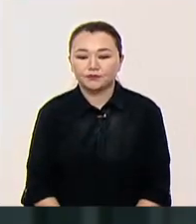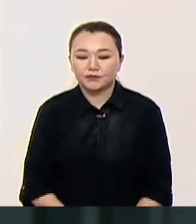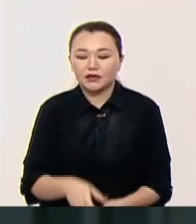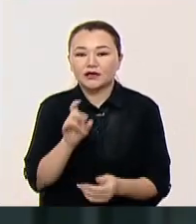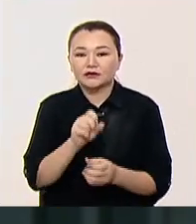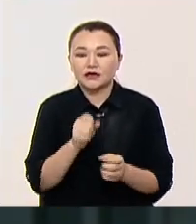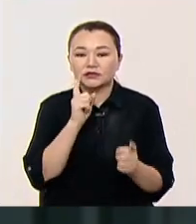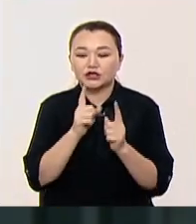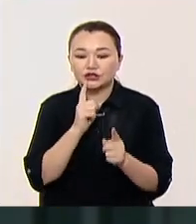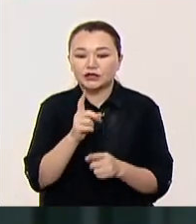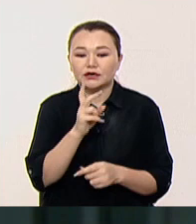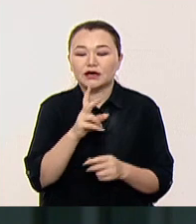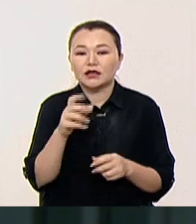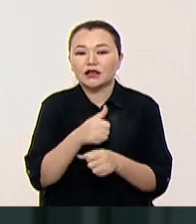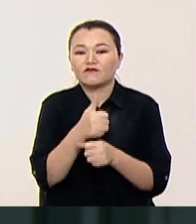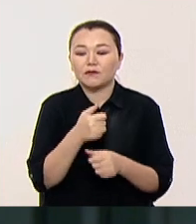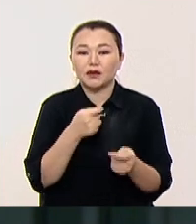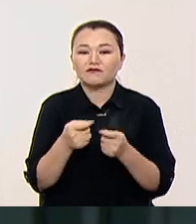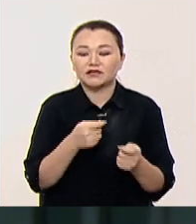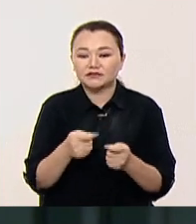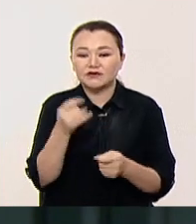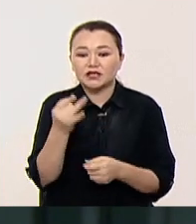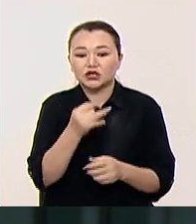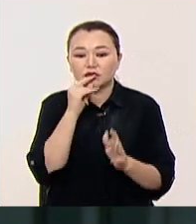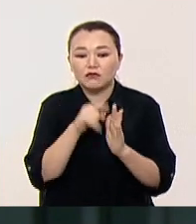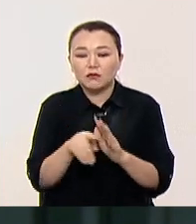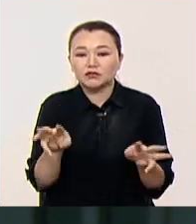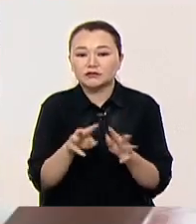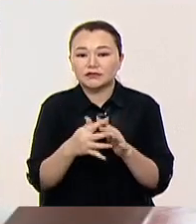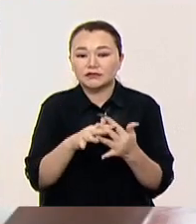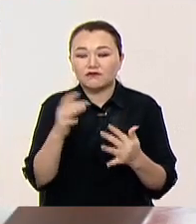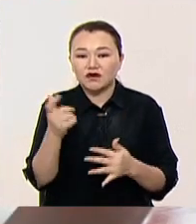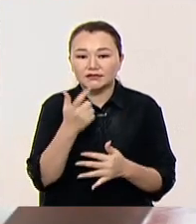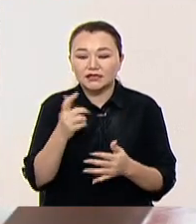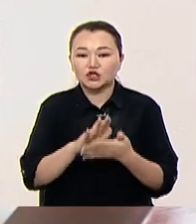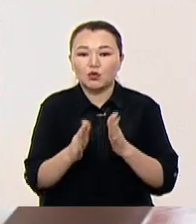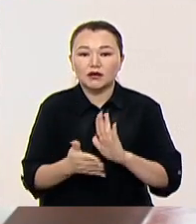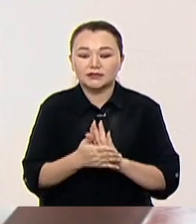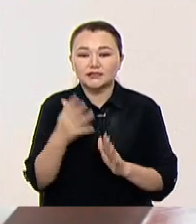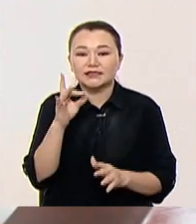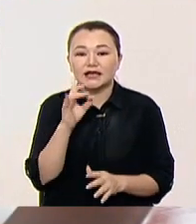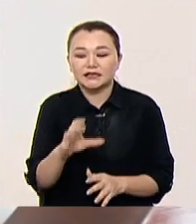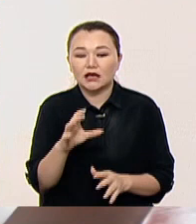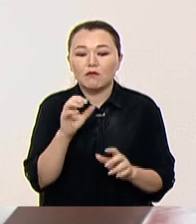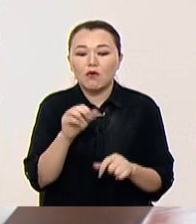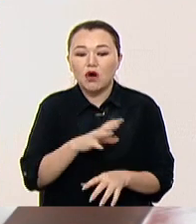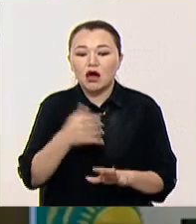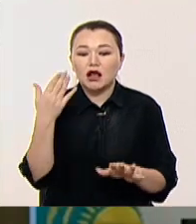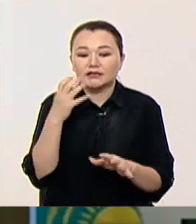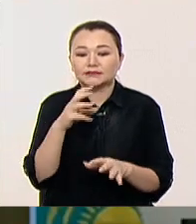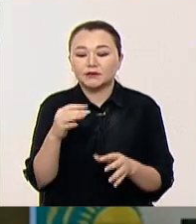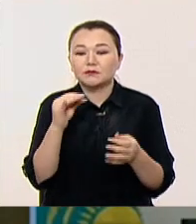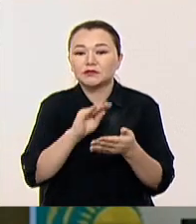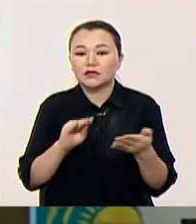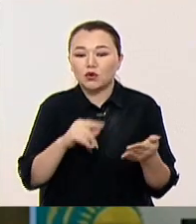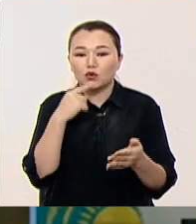На заседании Кабмина глава правительства поинтересовался у министра сельского хозяйства ситуации с рисом. Мол, ранее в СМИ писали, что